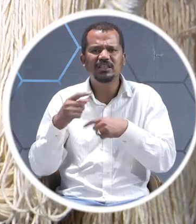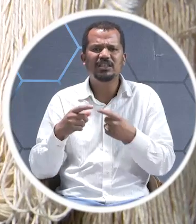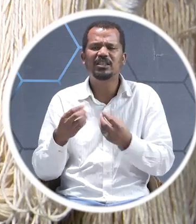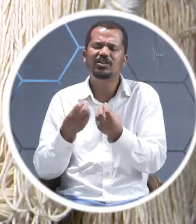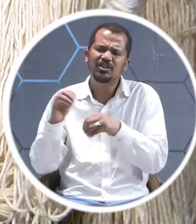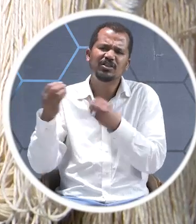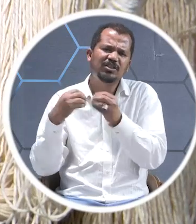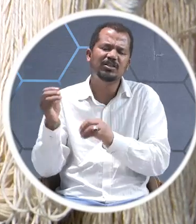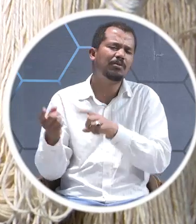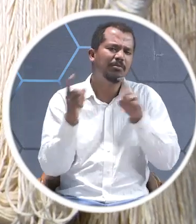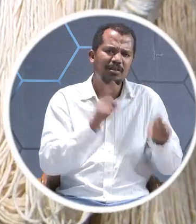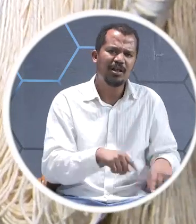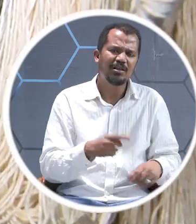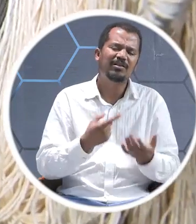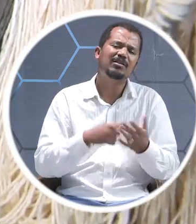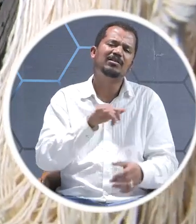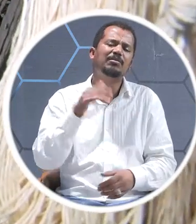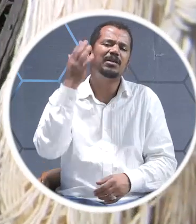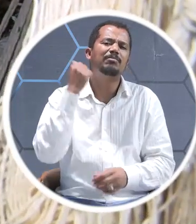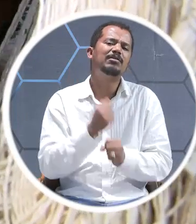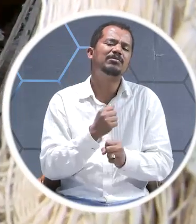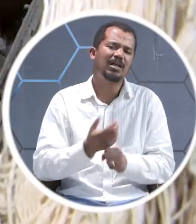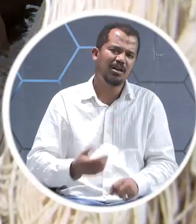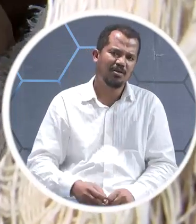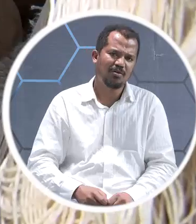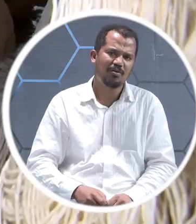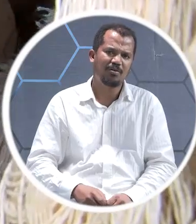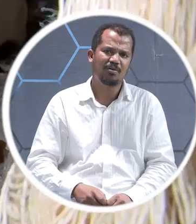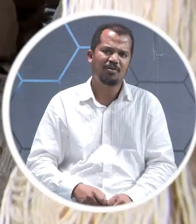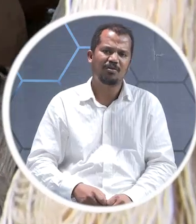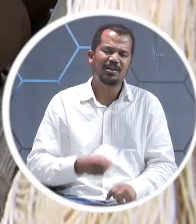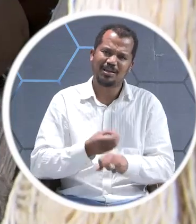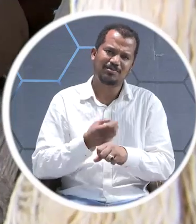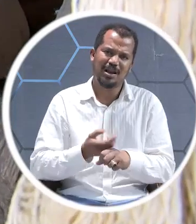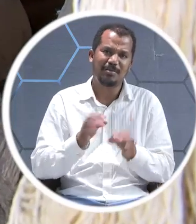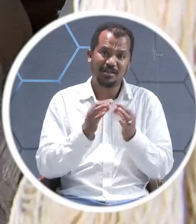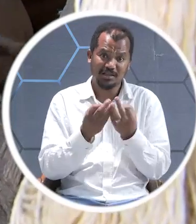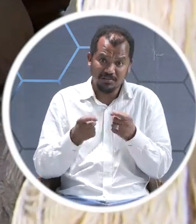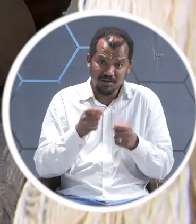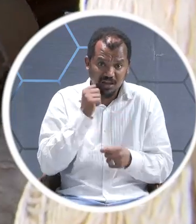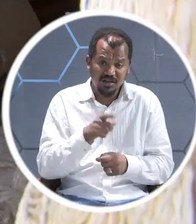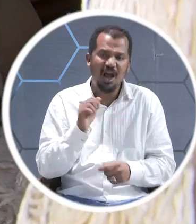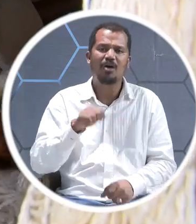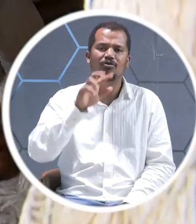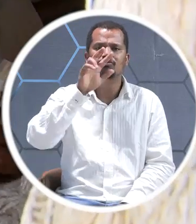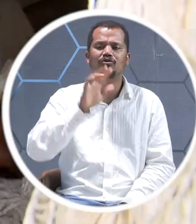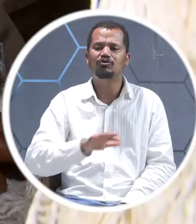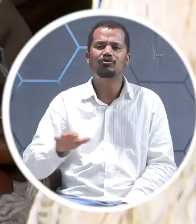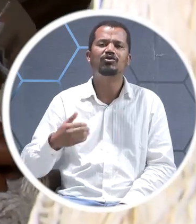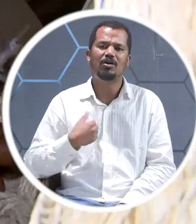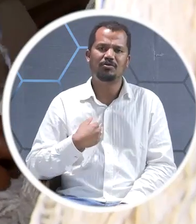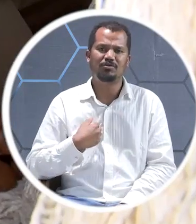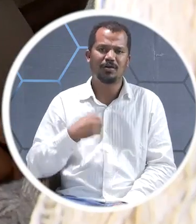nak setu iya memata, bagan dah zana perayaan lewu waktu malam. Betul sabar. Tapi kalau tas terkali? Ah, sosli juga cahli.